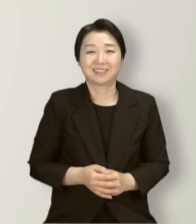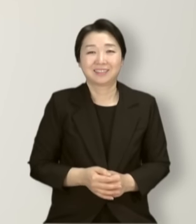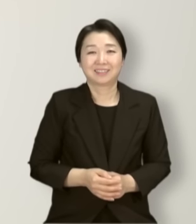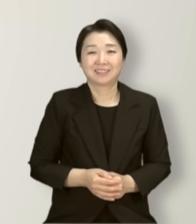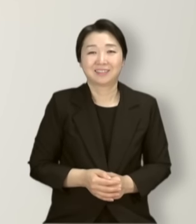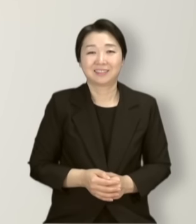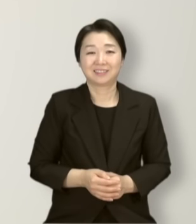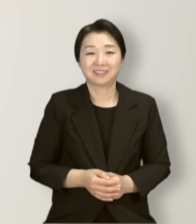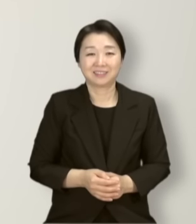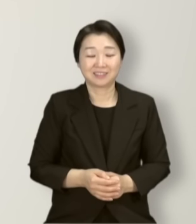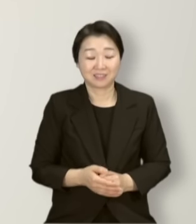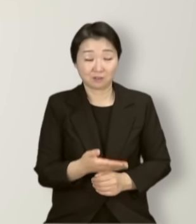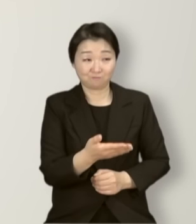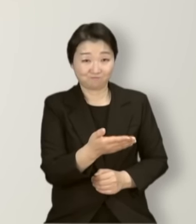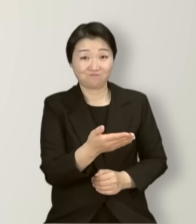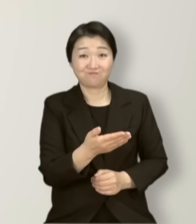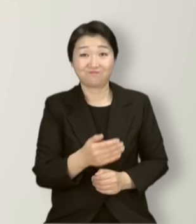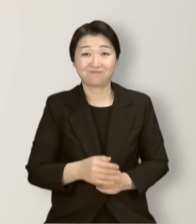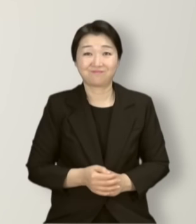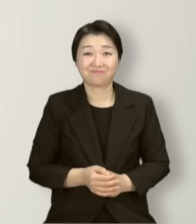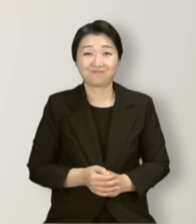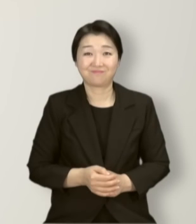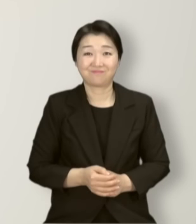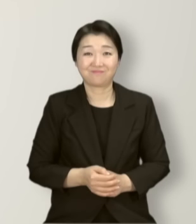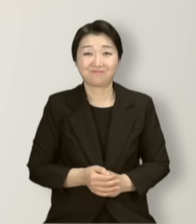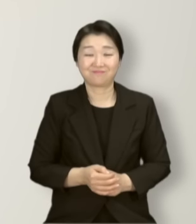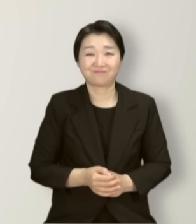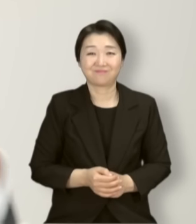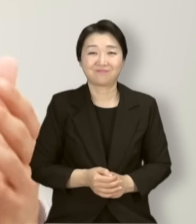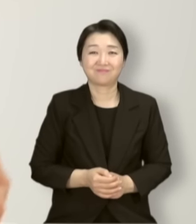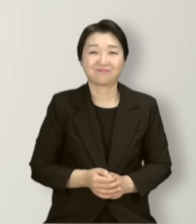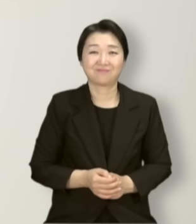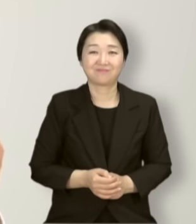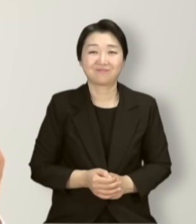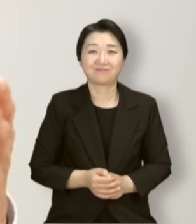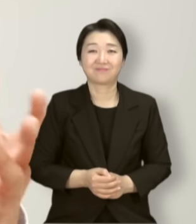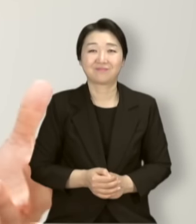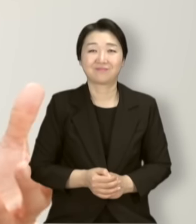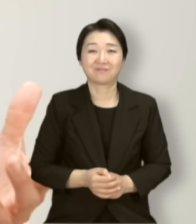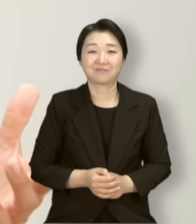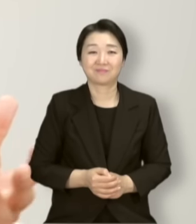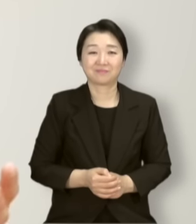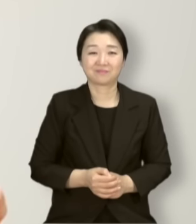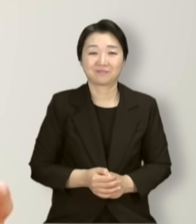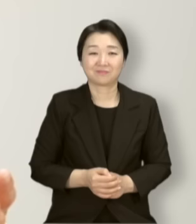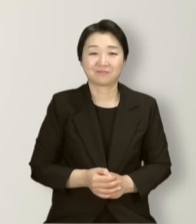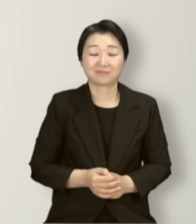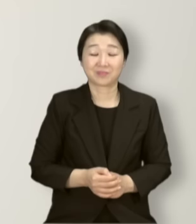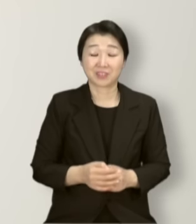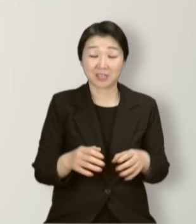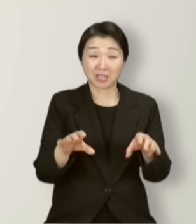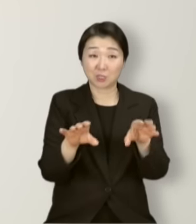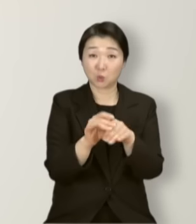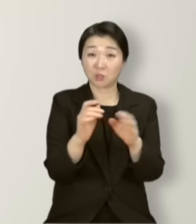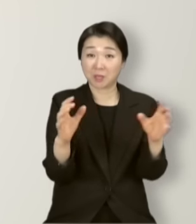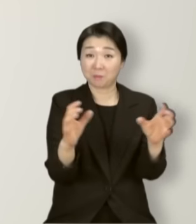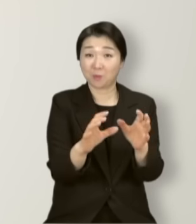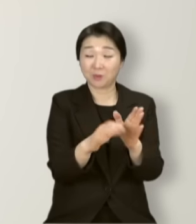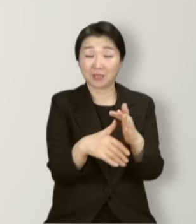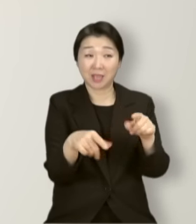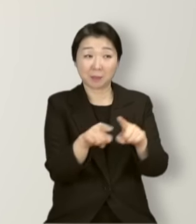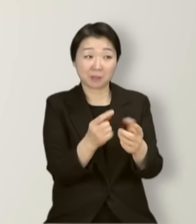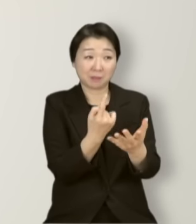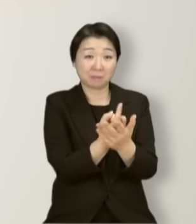예. 제가 그 총장님하고 함께 그 모든 총장님 그 모이는 그 자리에 같이 있었으면 그냥